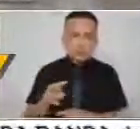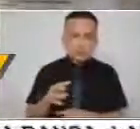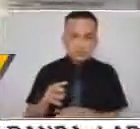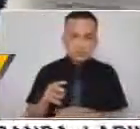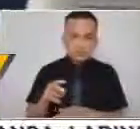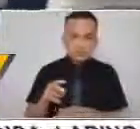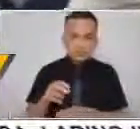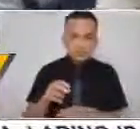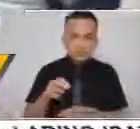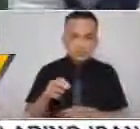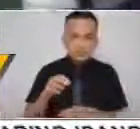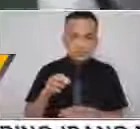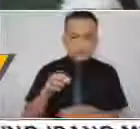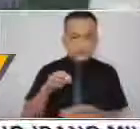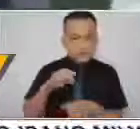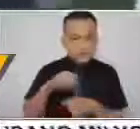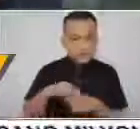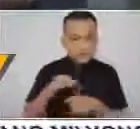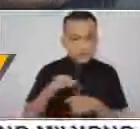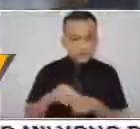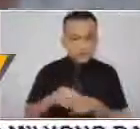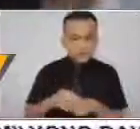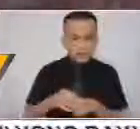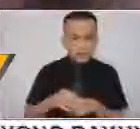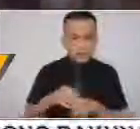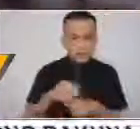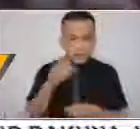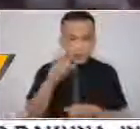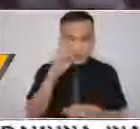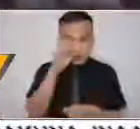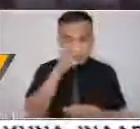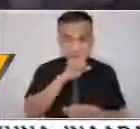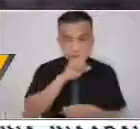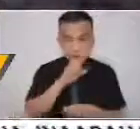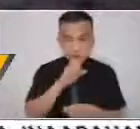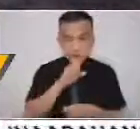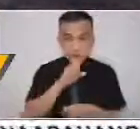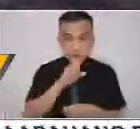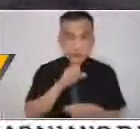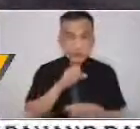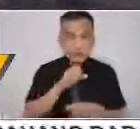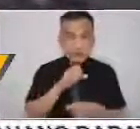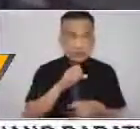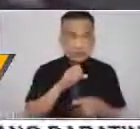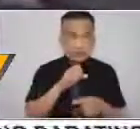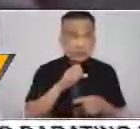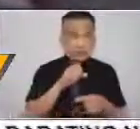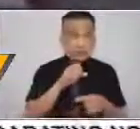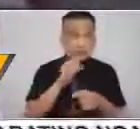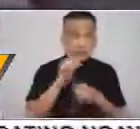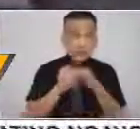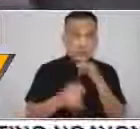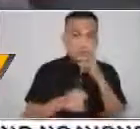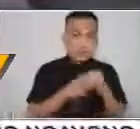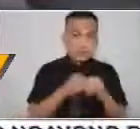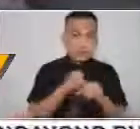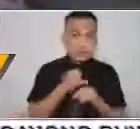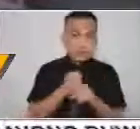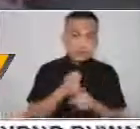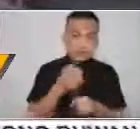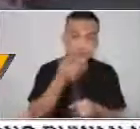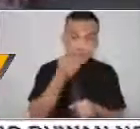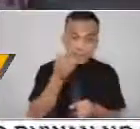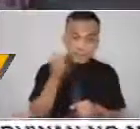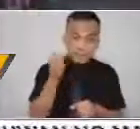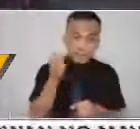kasi anyang paraan para magpakilala sa publiko nang hindi na isasaalang-alang ang kaligtasan ng marami upang maiwasang tumaas ang kaso